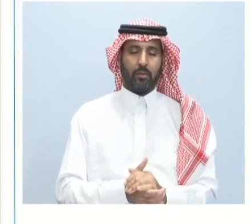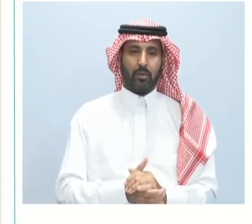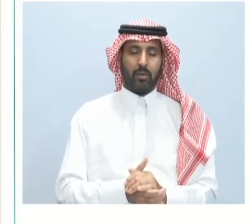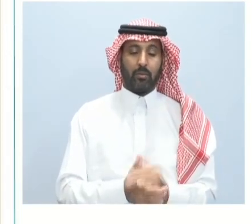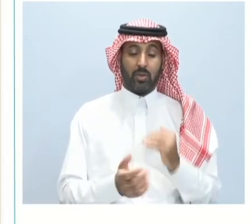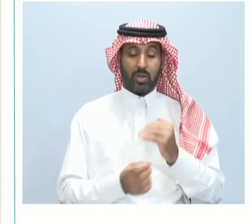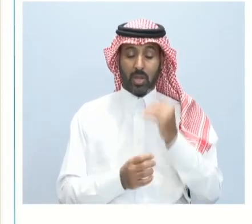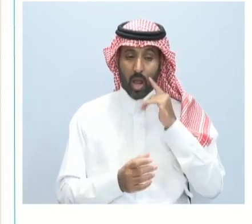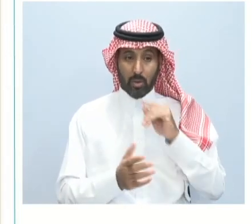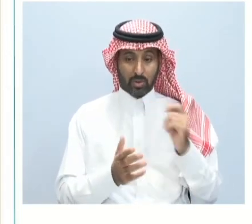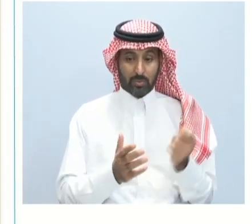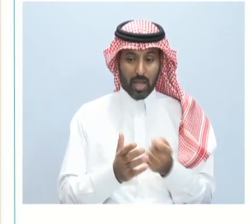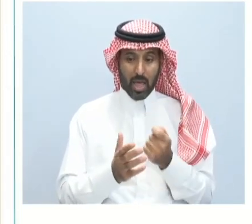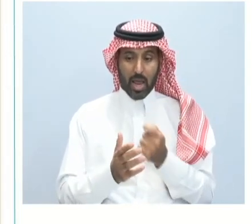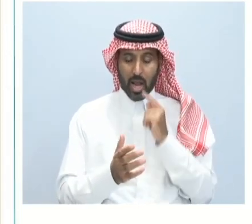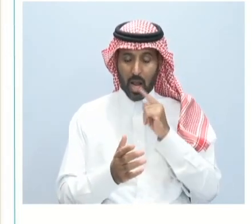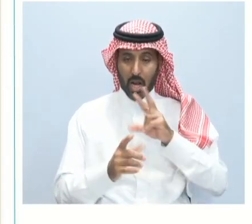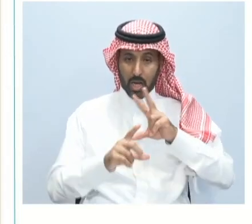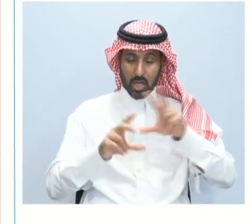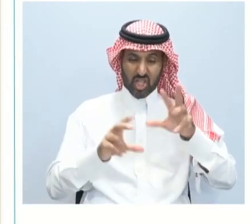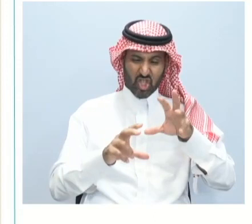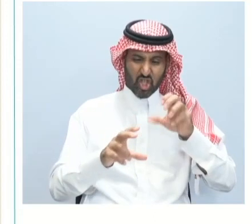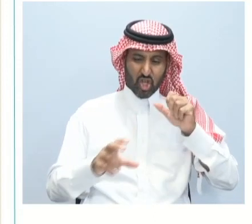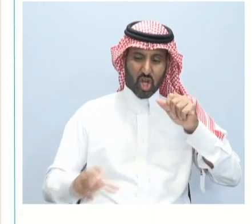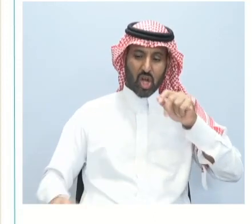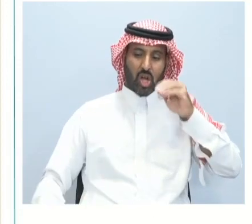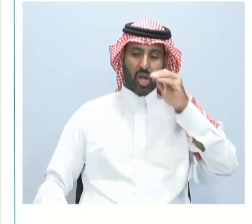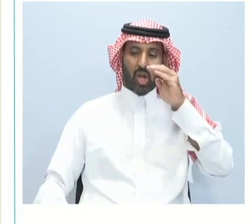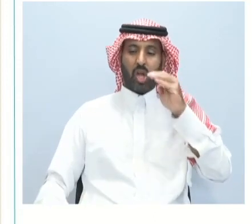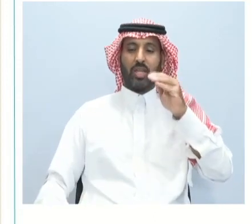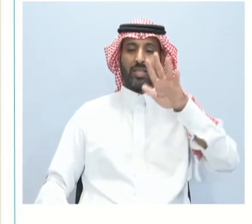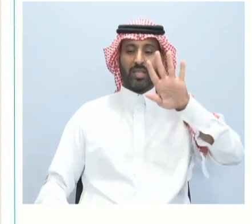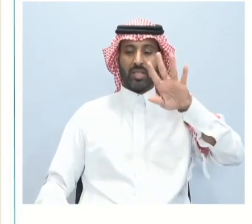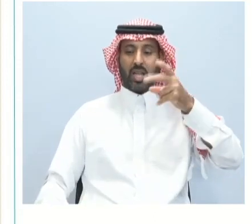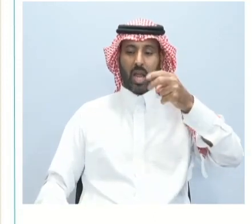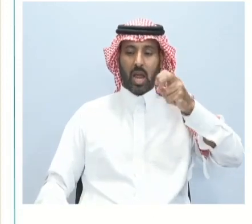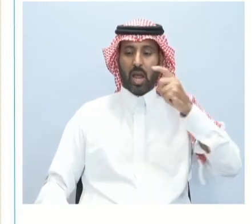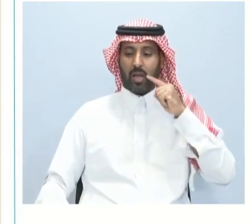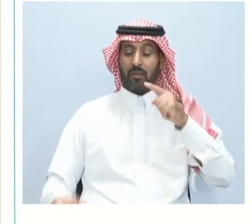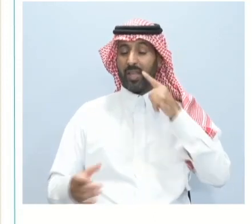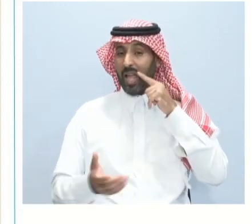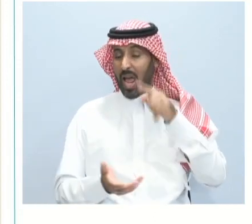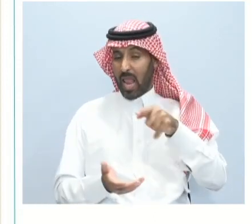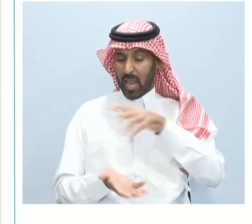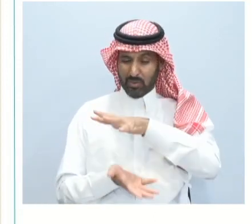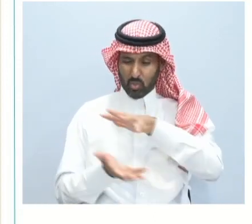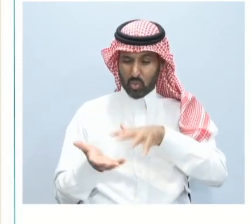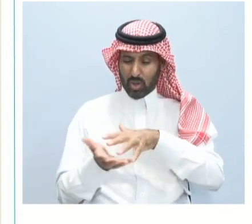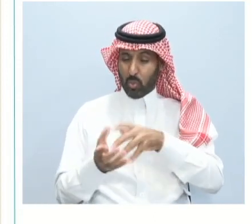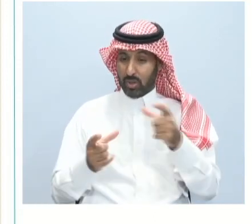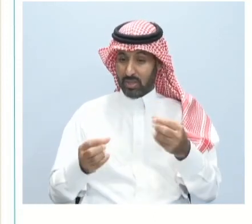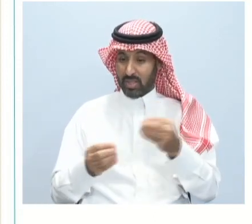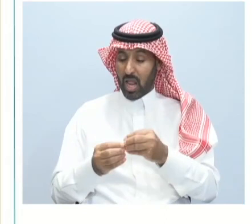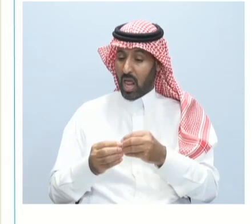حل جشعه لتحسين مشكله تكوين اعضاء فريق من خلال اكمال المقطع البرمجي